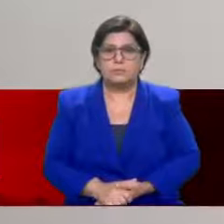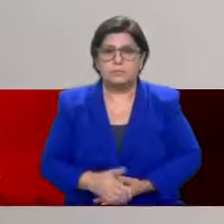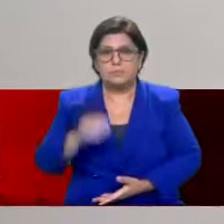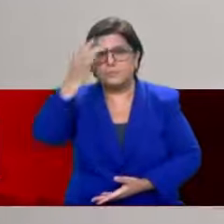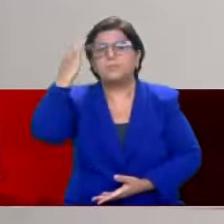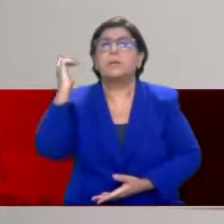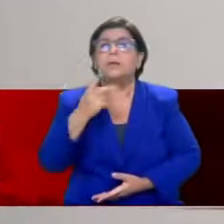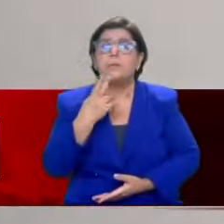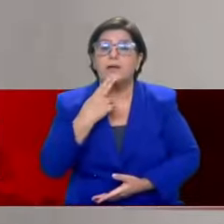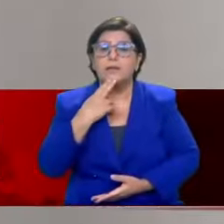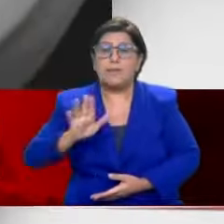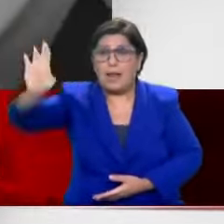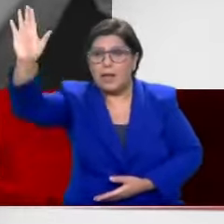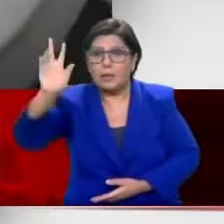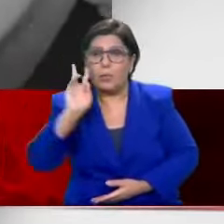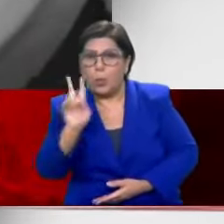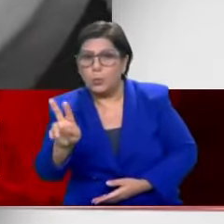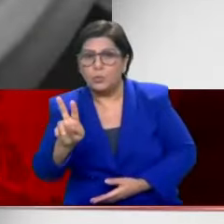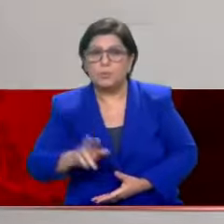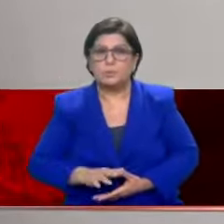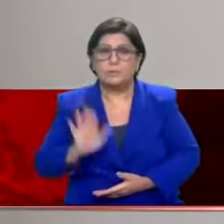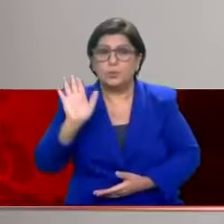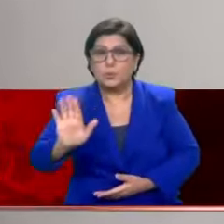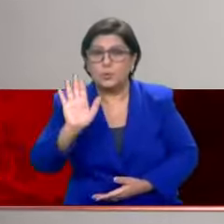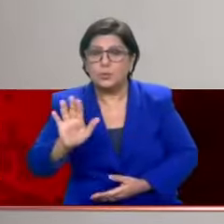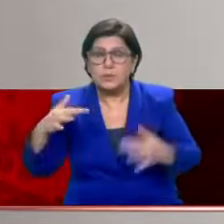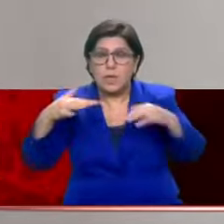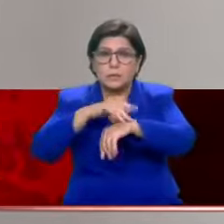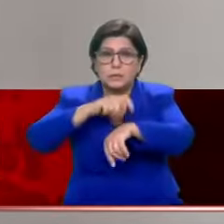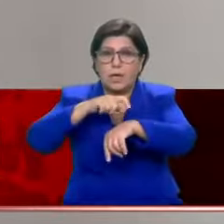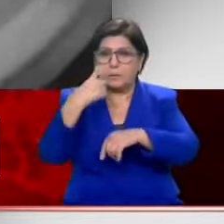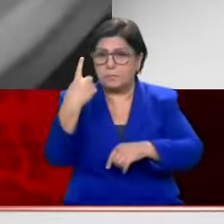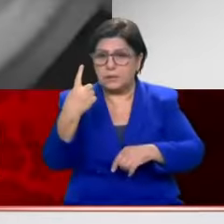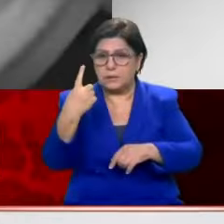Bir bayanın el kaldırdığını gördüm. Saat gece 1